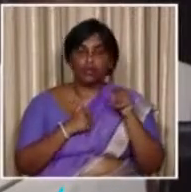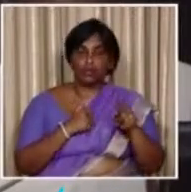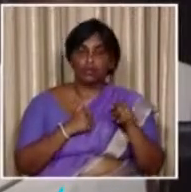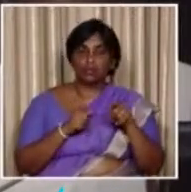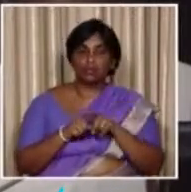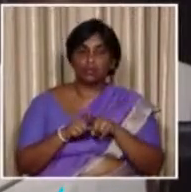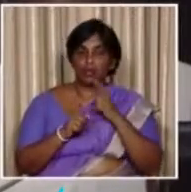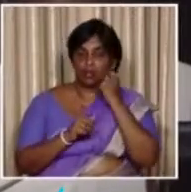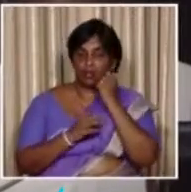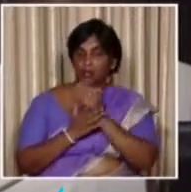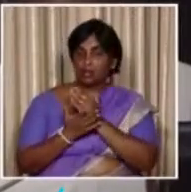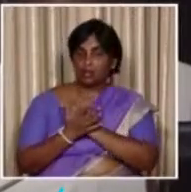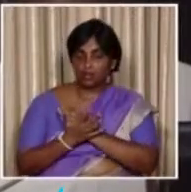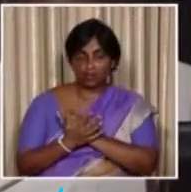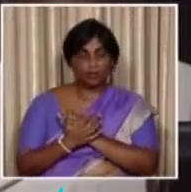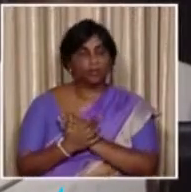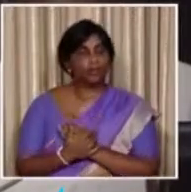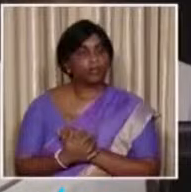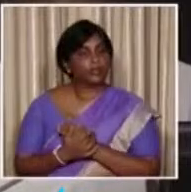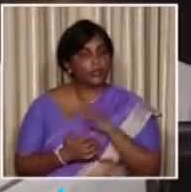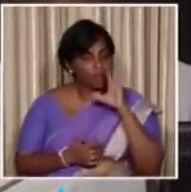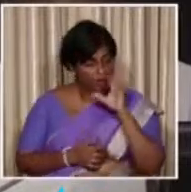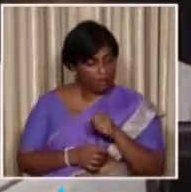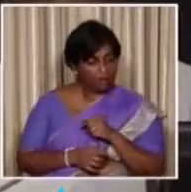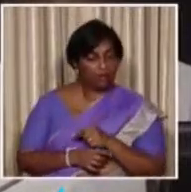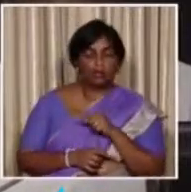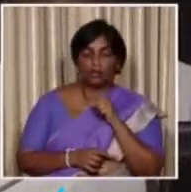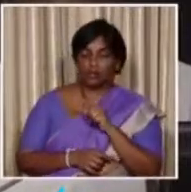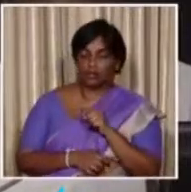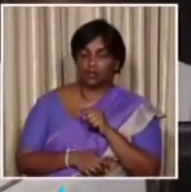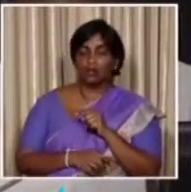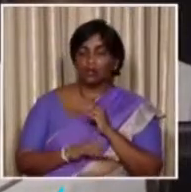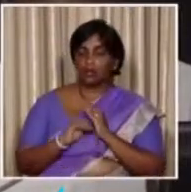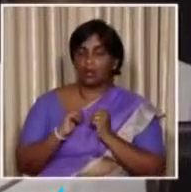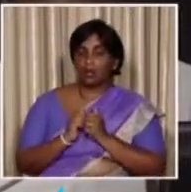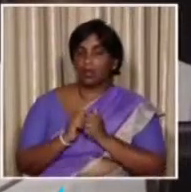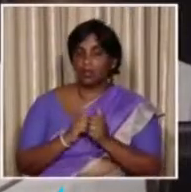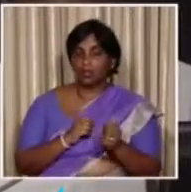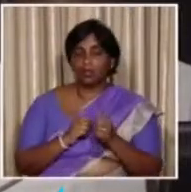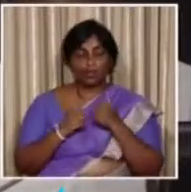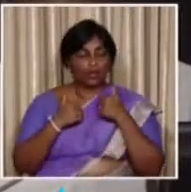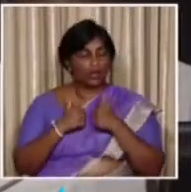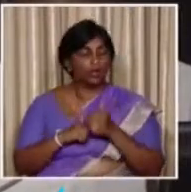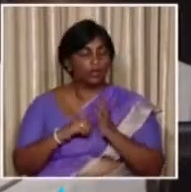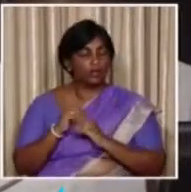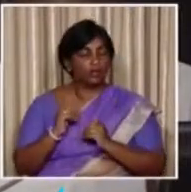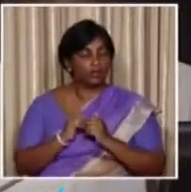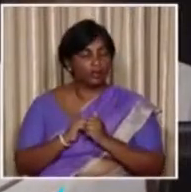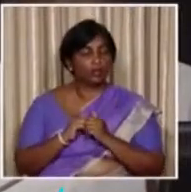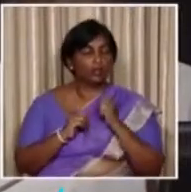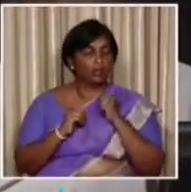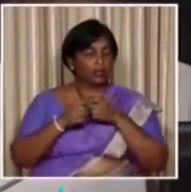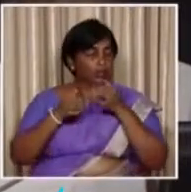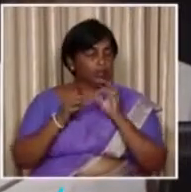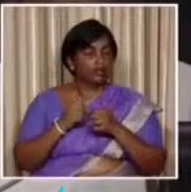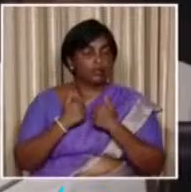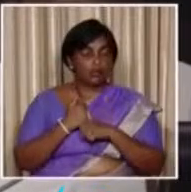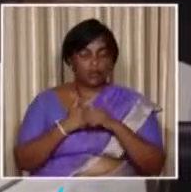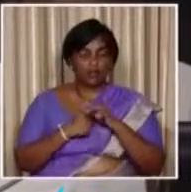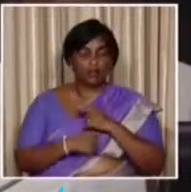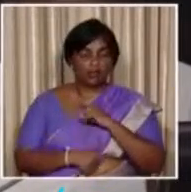मे योजना मेव गेनवण मेवा क्रियात्मक हरि क्रम वेद हरि वेडपील अति